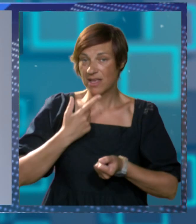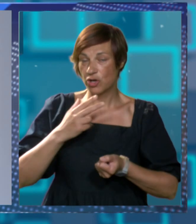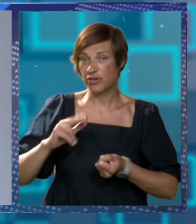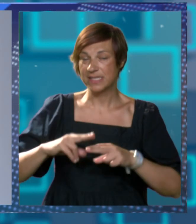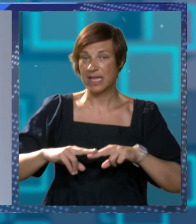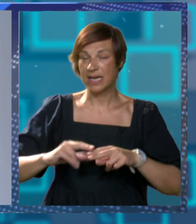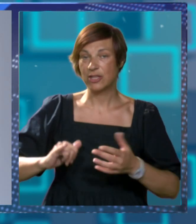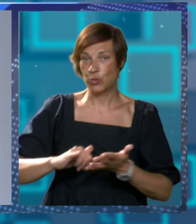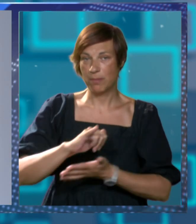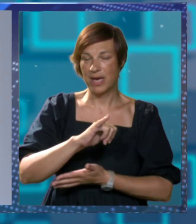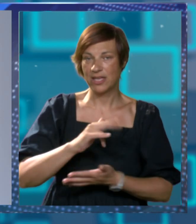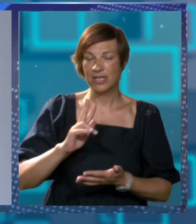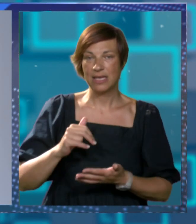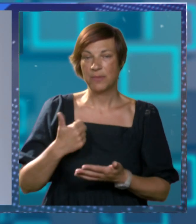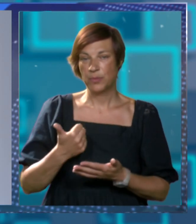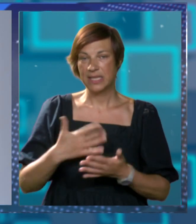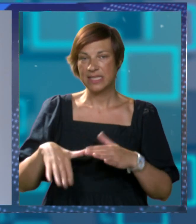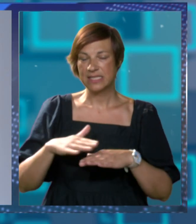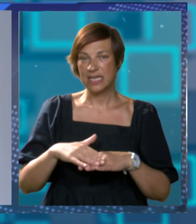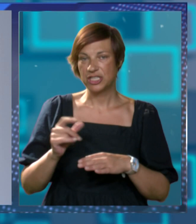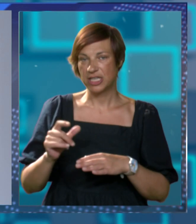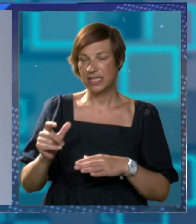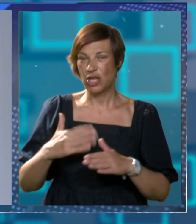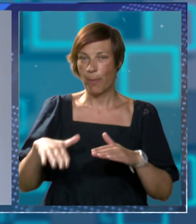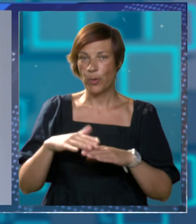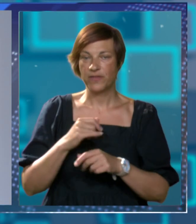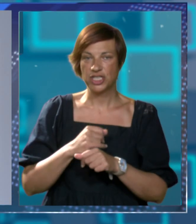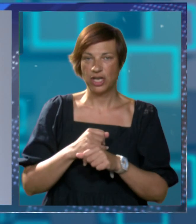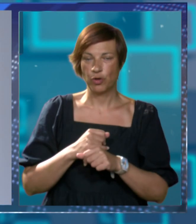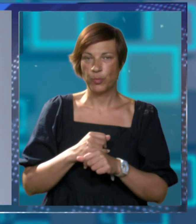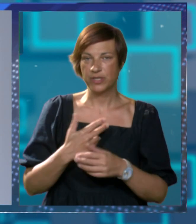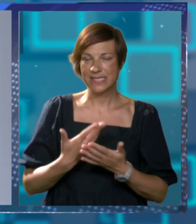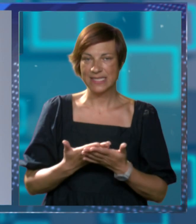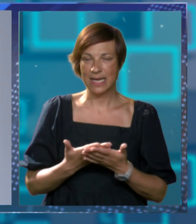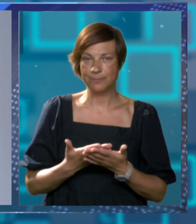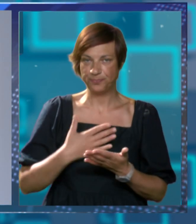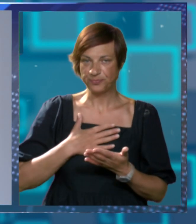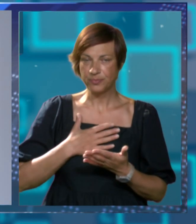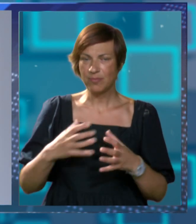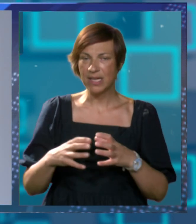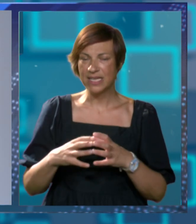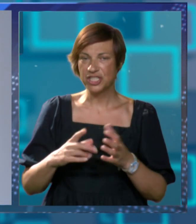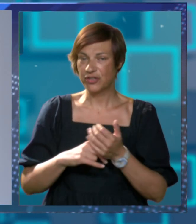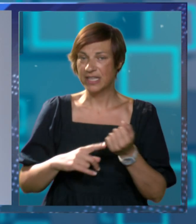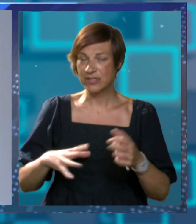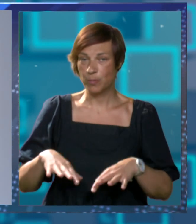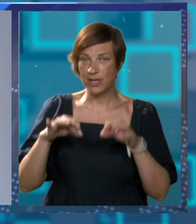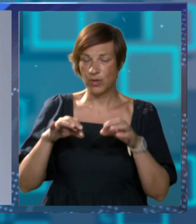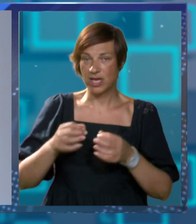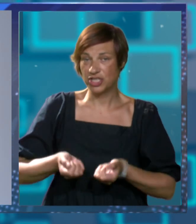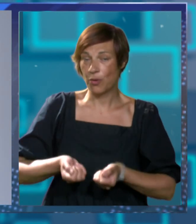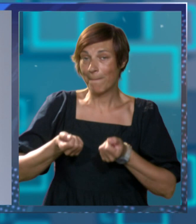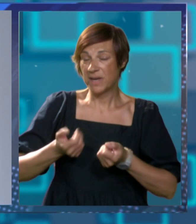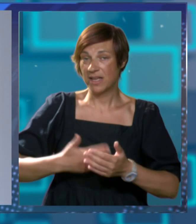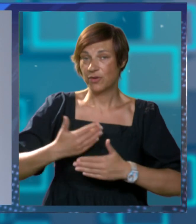koja je ostala na drugim aerodromima i onda imamo jedan značajan dio možda povećanog posla u tom aspektu našeg ureda za izgubljenu nađenu prtljagu